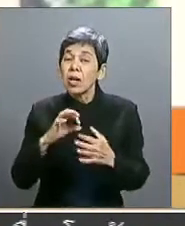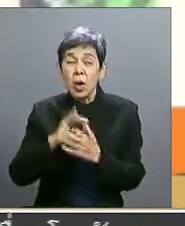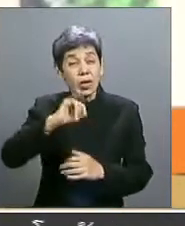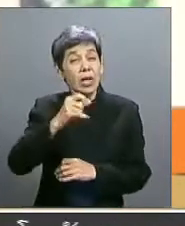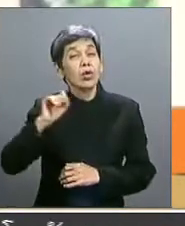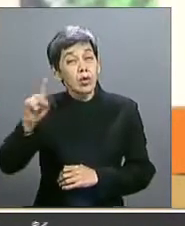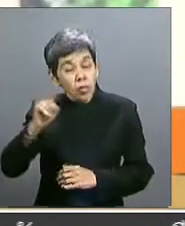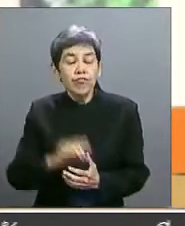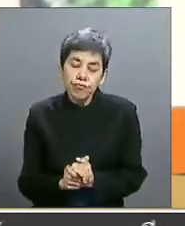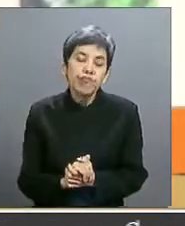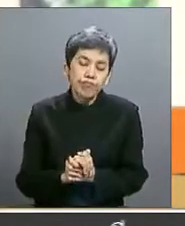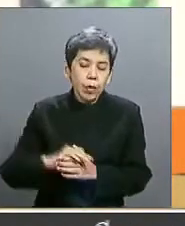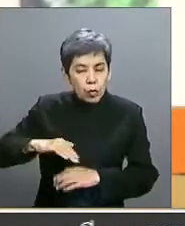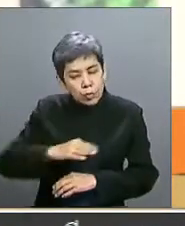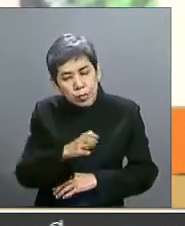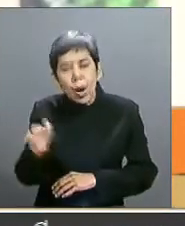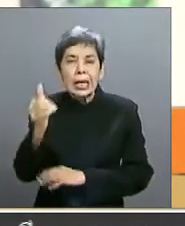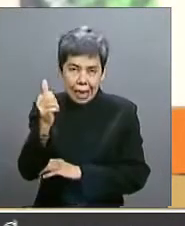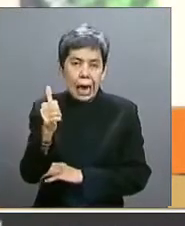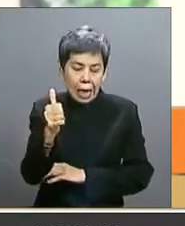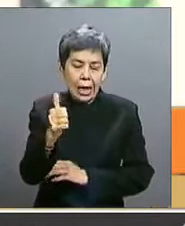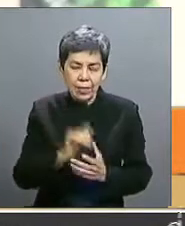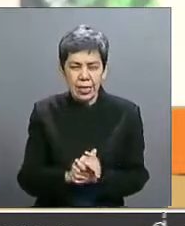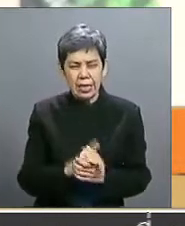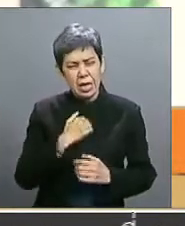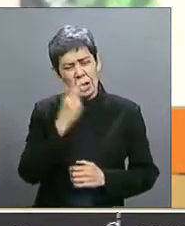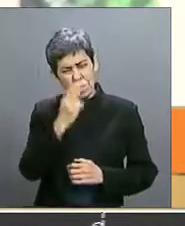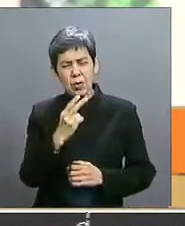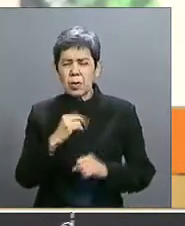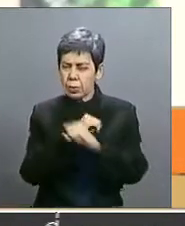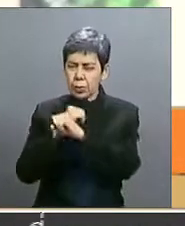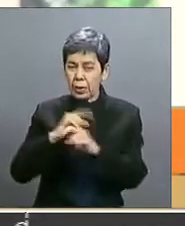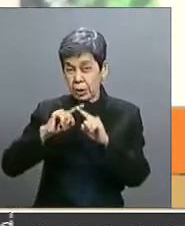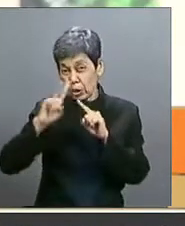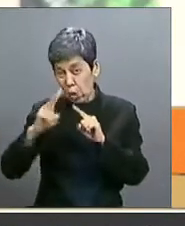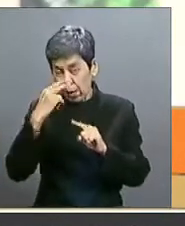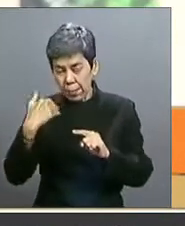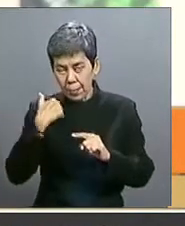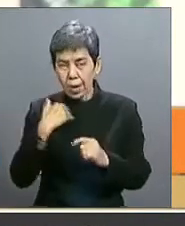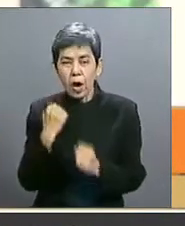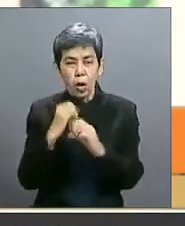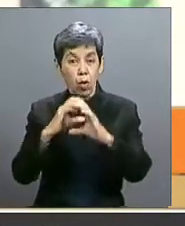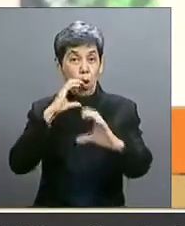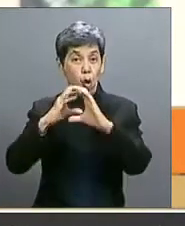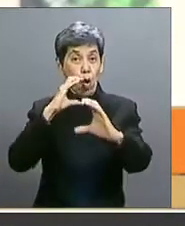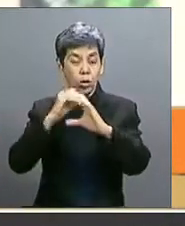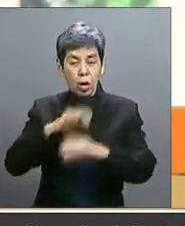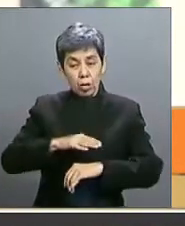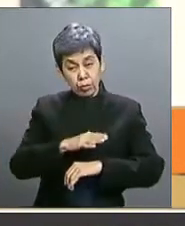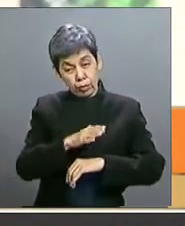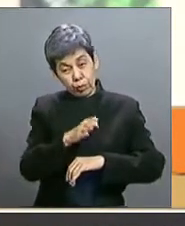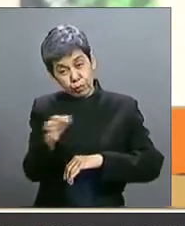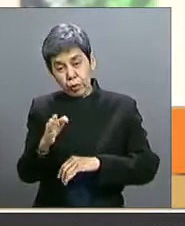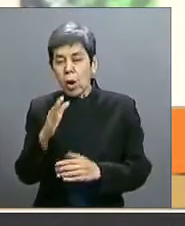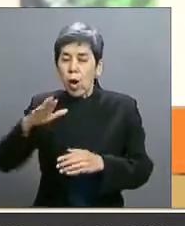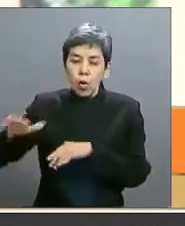กร์ก็ให้ขึ้นได้โดยปกติแต่มันจะมีมาตรการตัวที่2ก็คือรถบัสขนาดใหญ่เนี่ยเมื่อขึ้นไปแล้วจะให้ไป